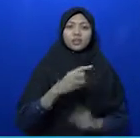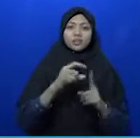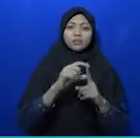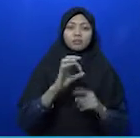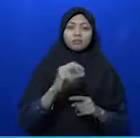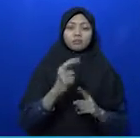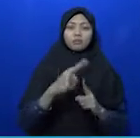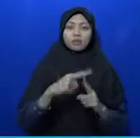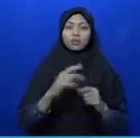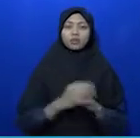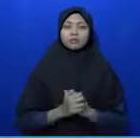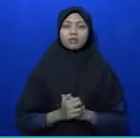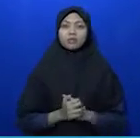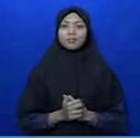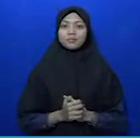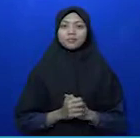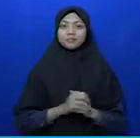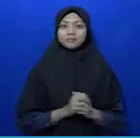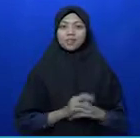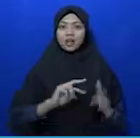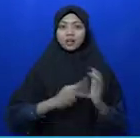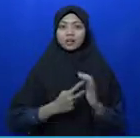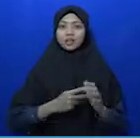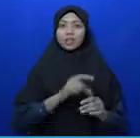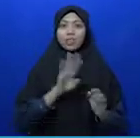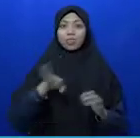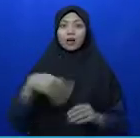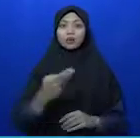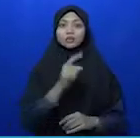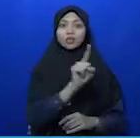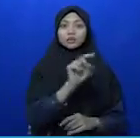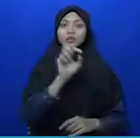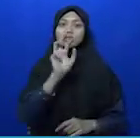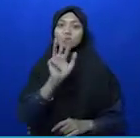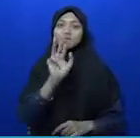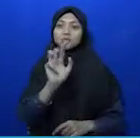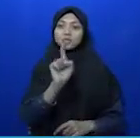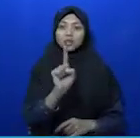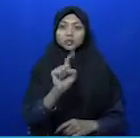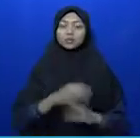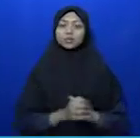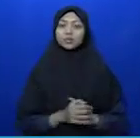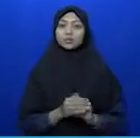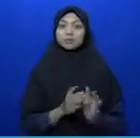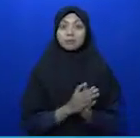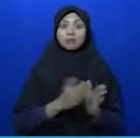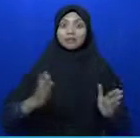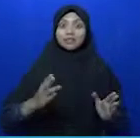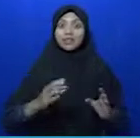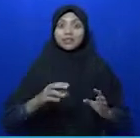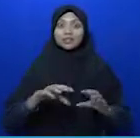tadi. Sehingga pada tahun 91 setelah diperpanjang, jadi tetap diperpanjang